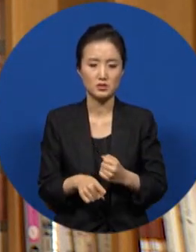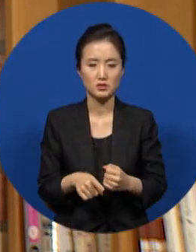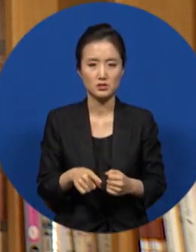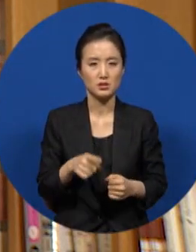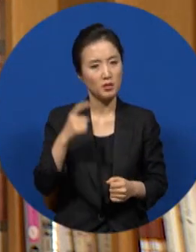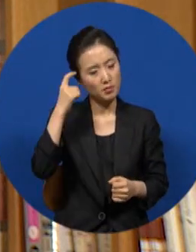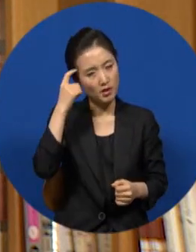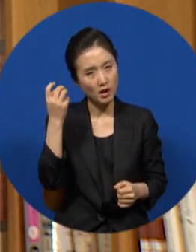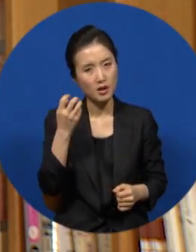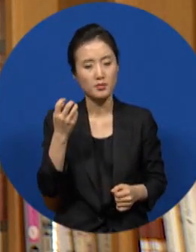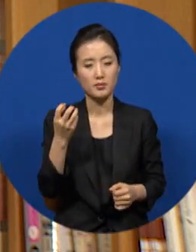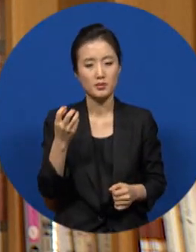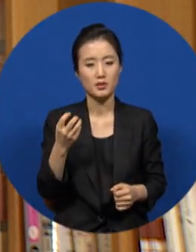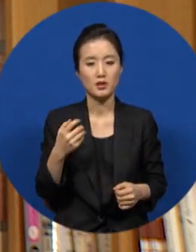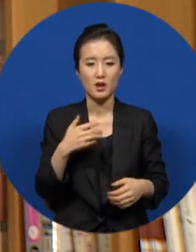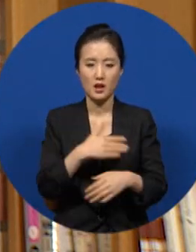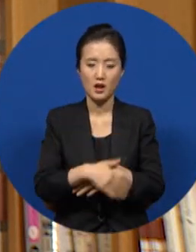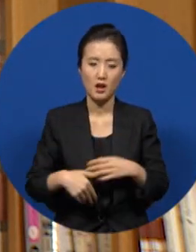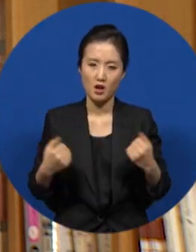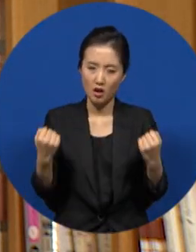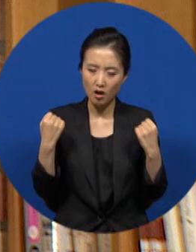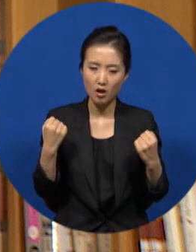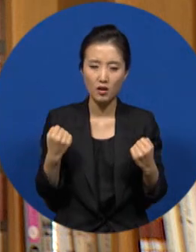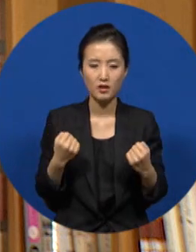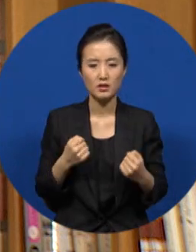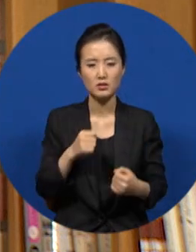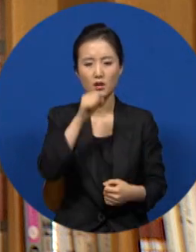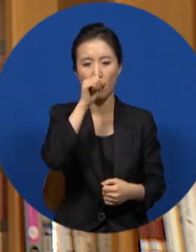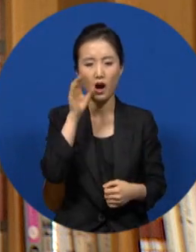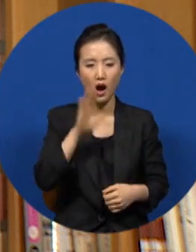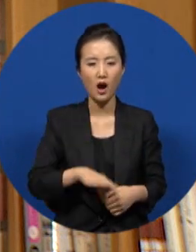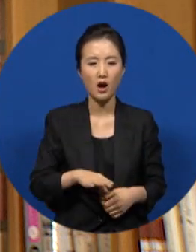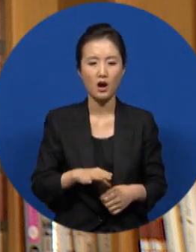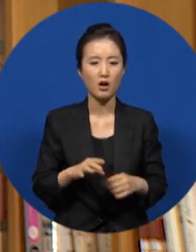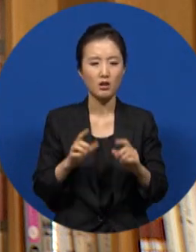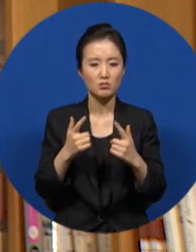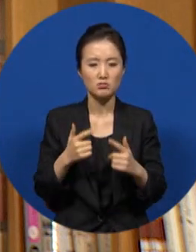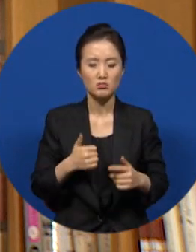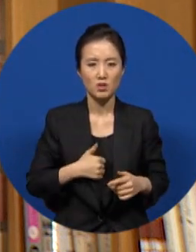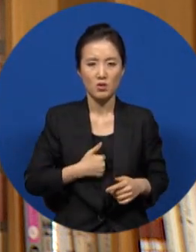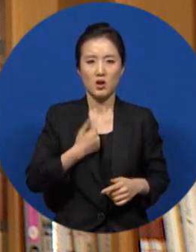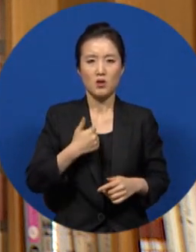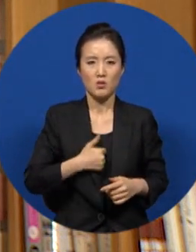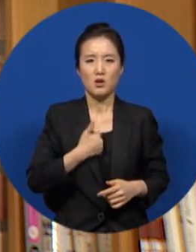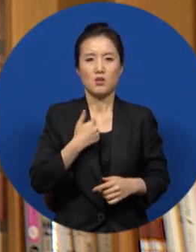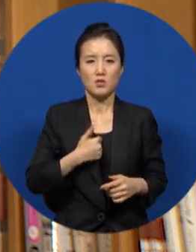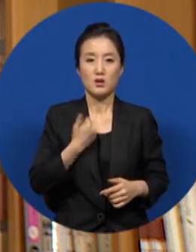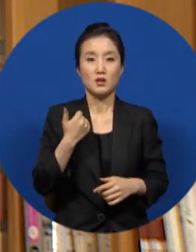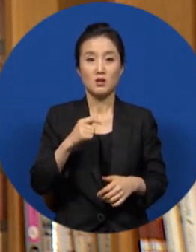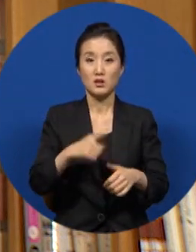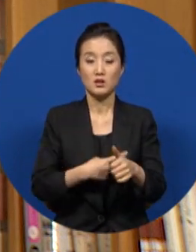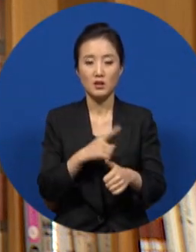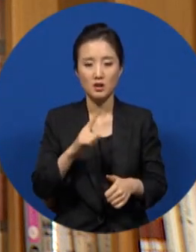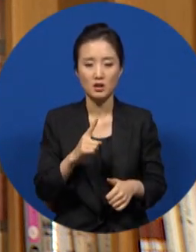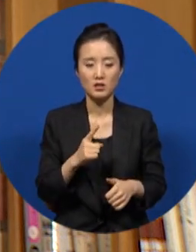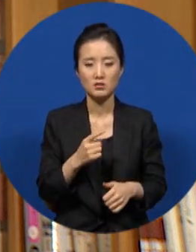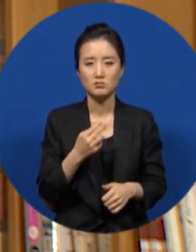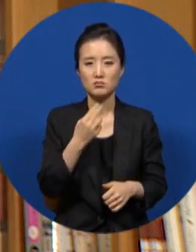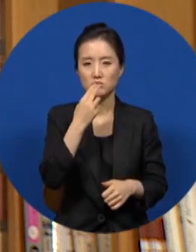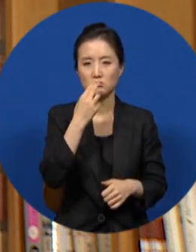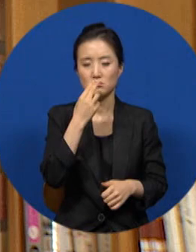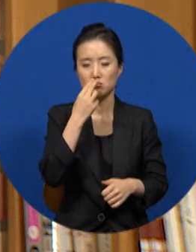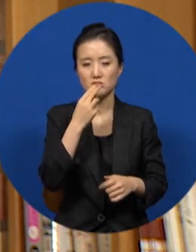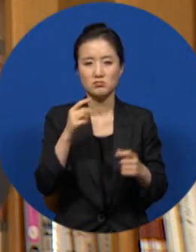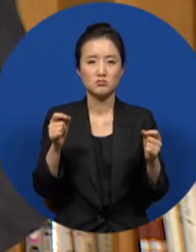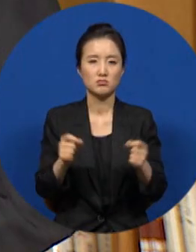거니까 안녕하고 건강했어야 되는데 뭐 화나는 일들이 이제 하나 둘이 아니거든요. 그러니까 목숨을 단축시키는 일들이